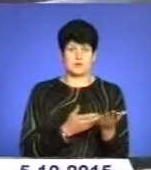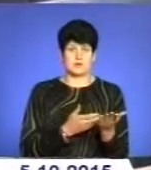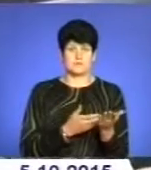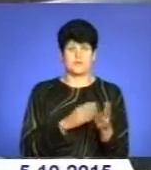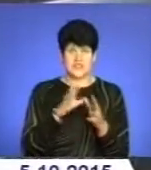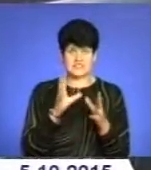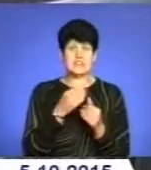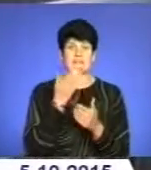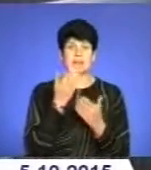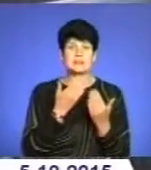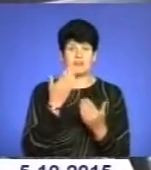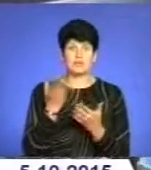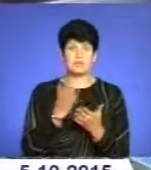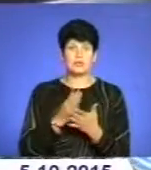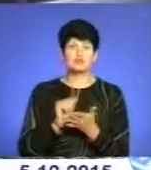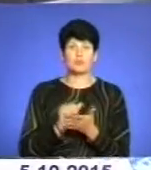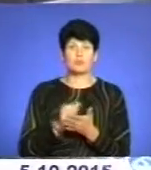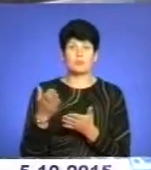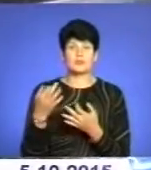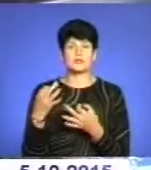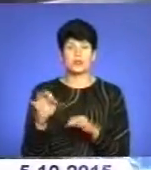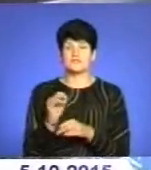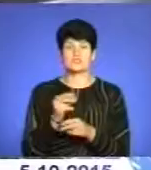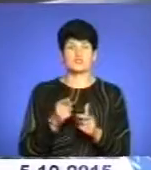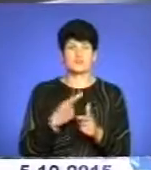взагалі ви питали, вони мають якісь документи, дозвіл чи ні?